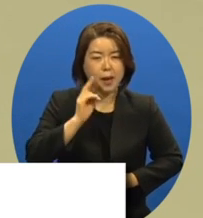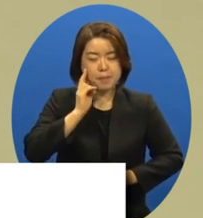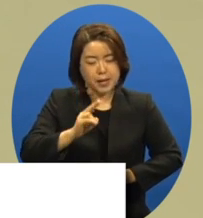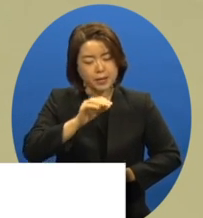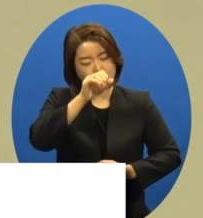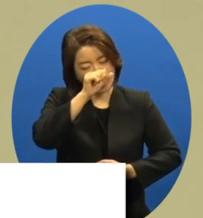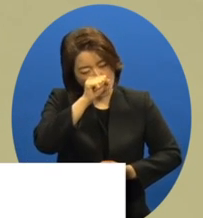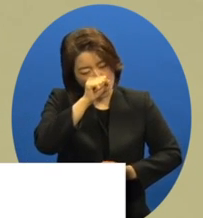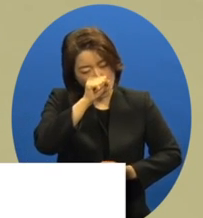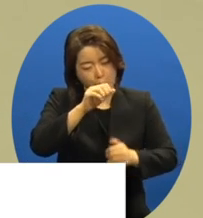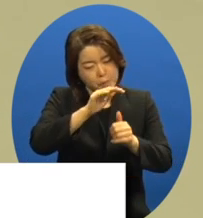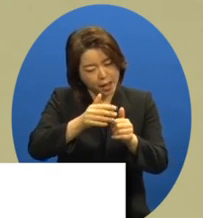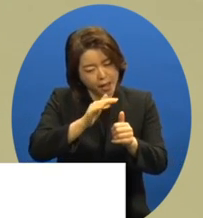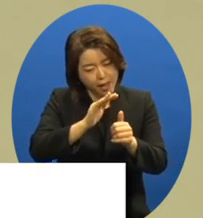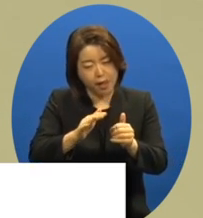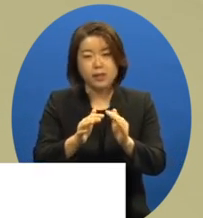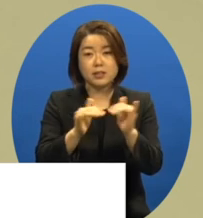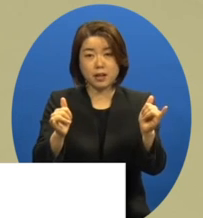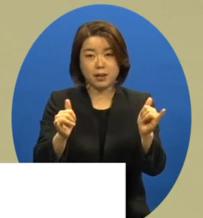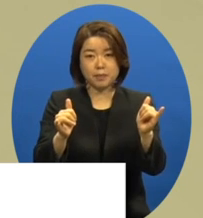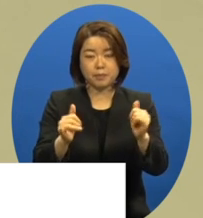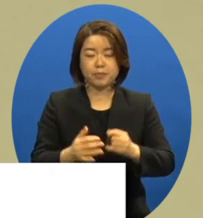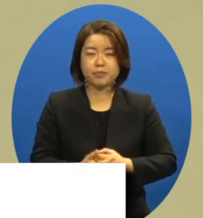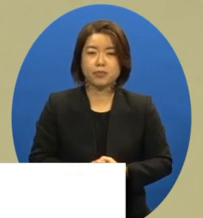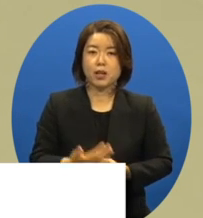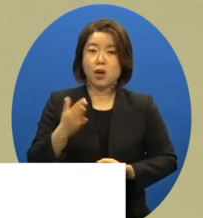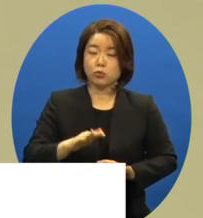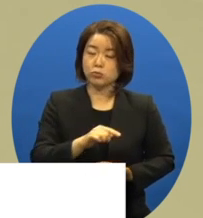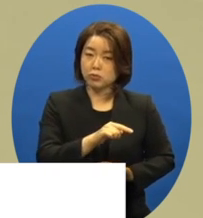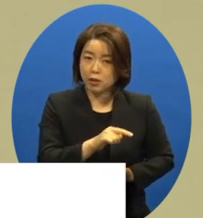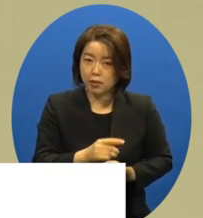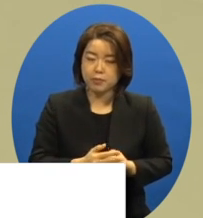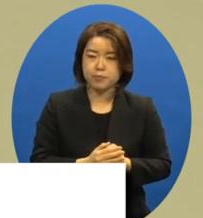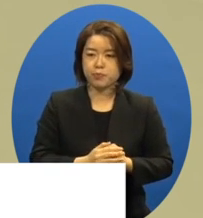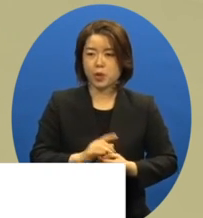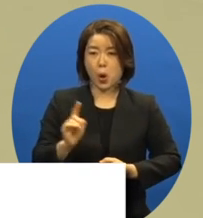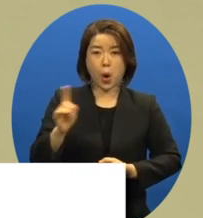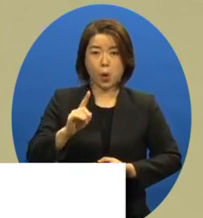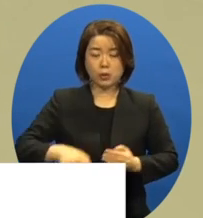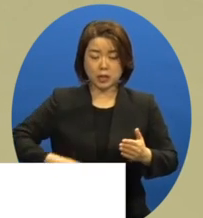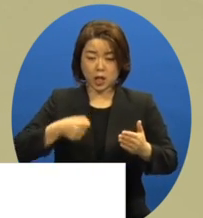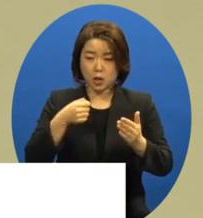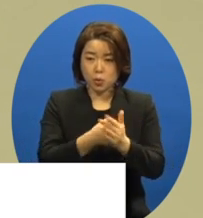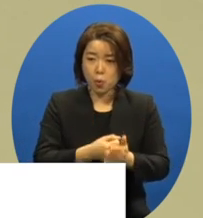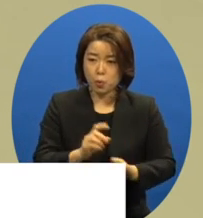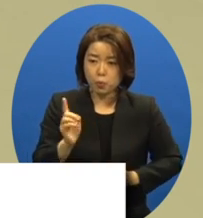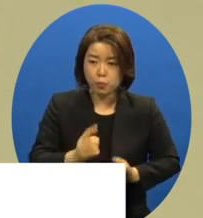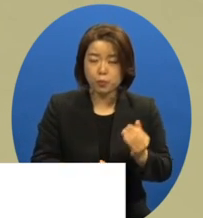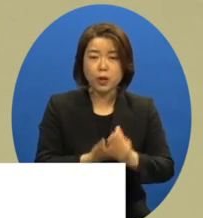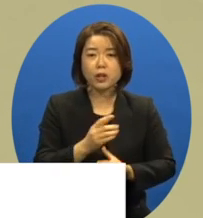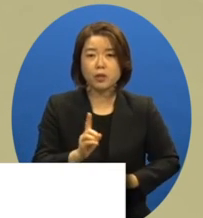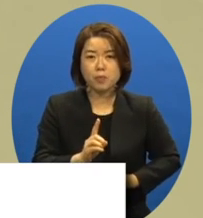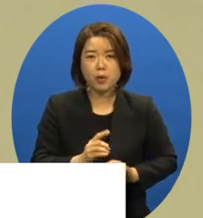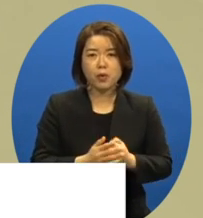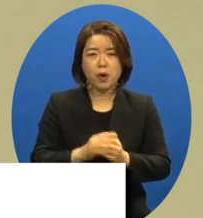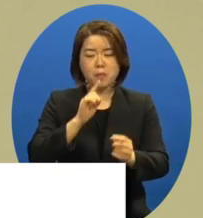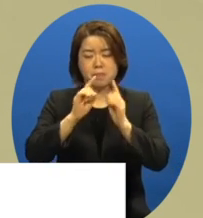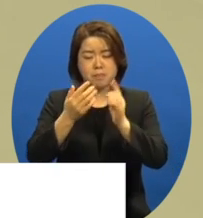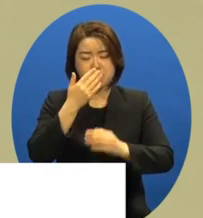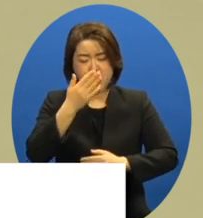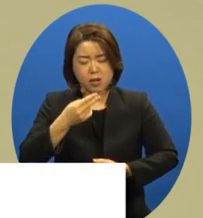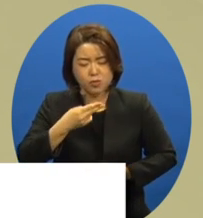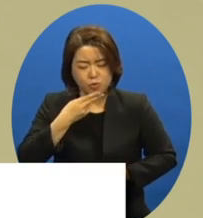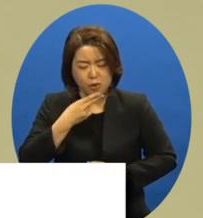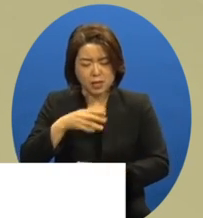착한 그런 분이셨습니다. 그런데 어디서 그런 용기가 생기는지 말할 수 없는